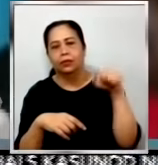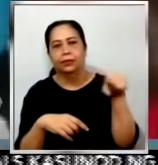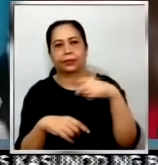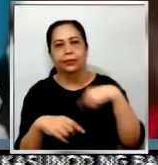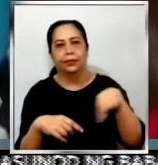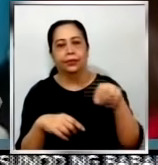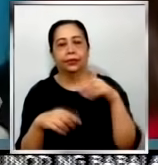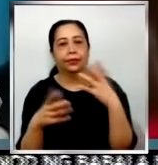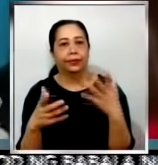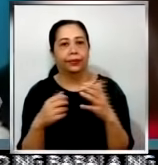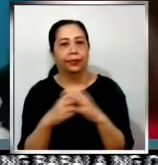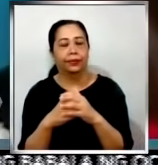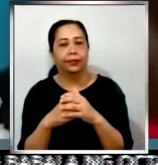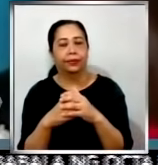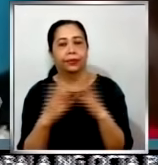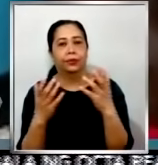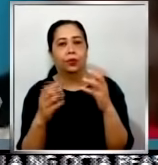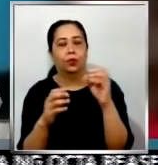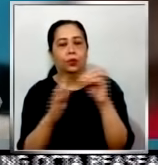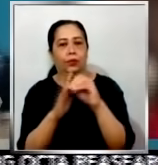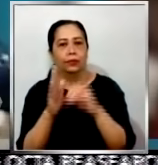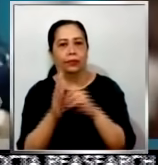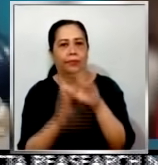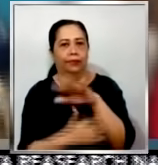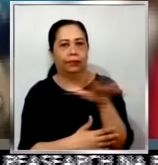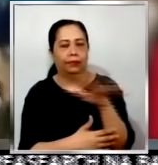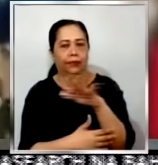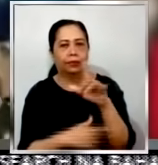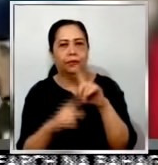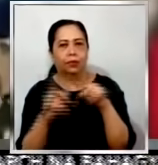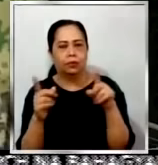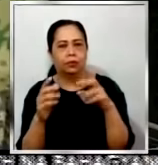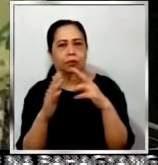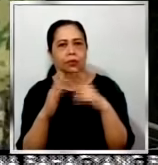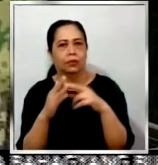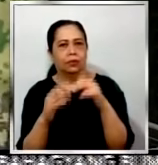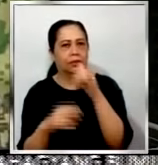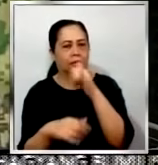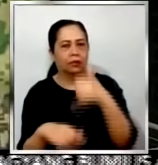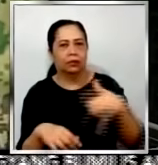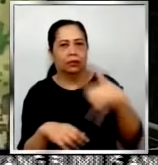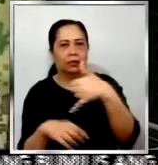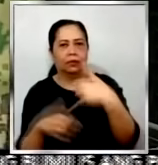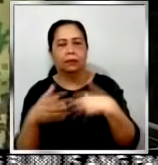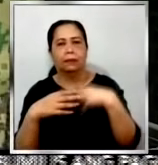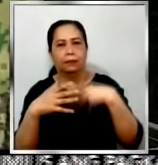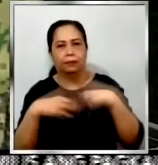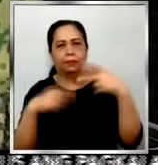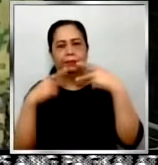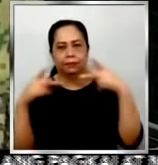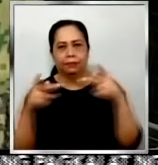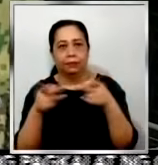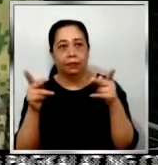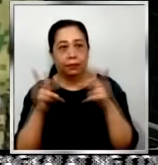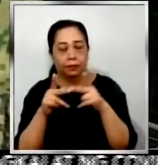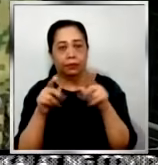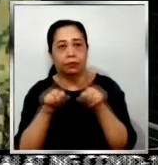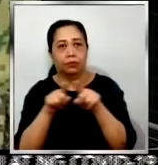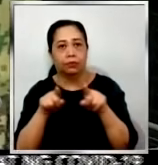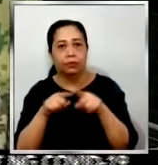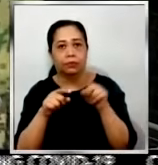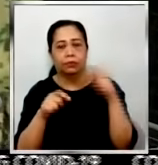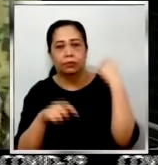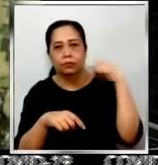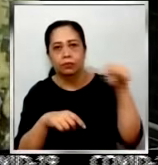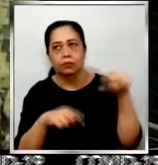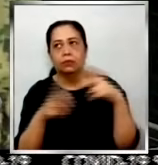Revised Ordinance 5555 wherein they are drinking in public place. Aside from that is yung violation ng